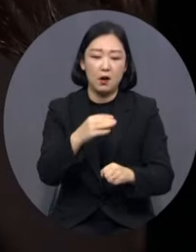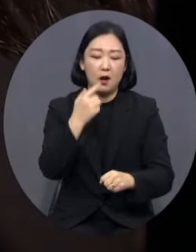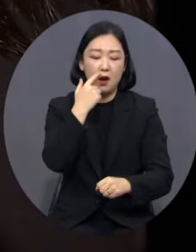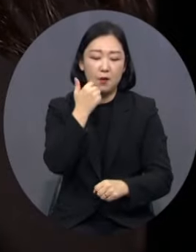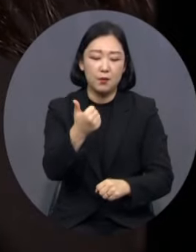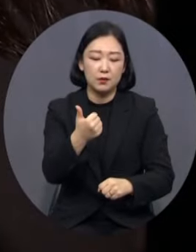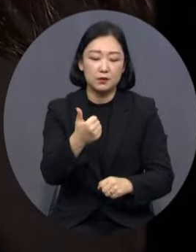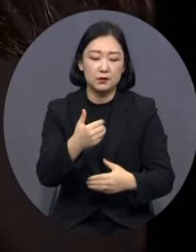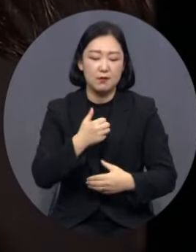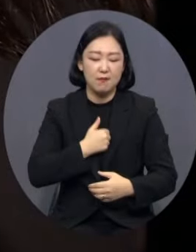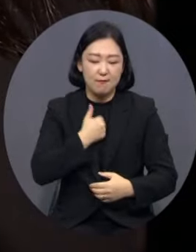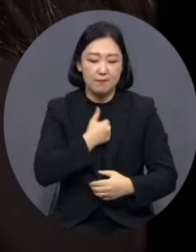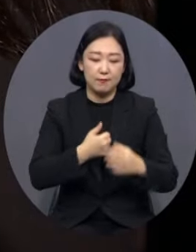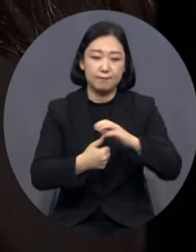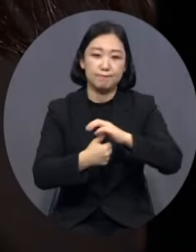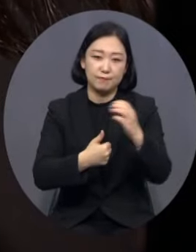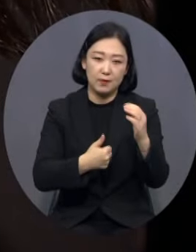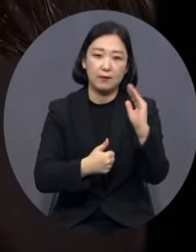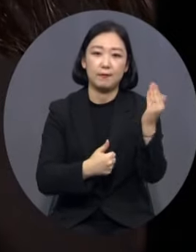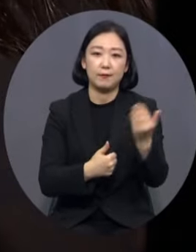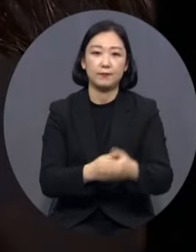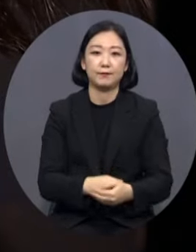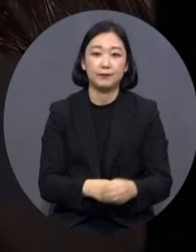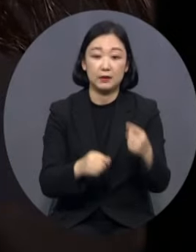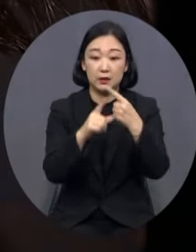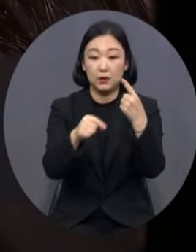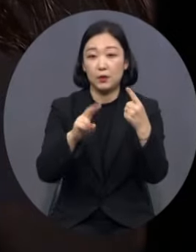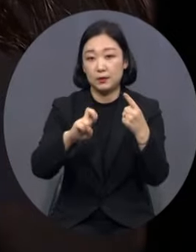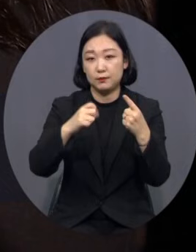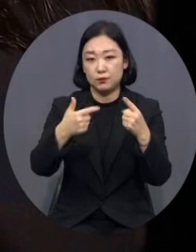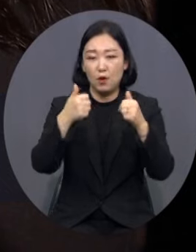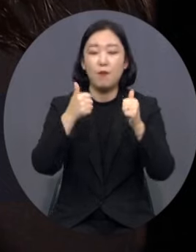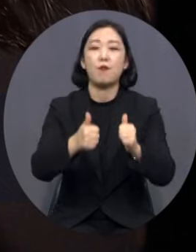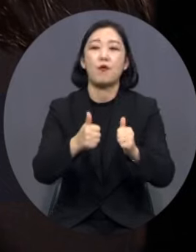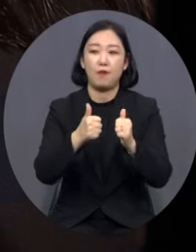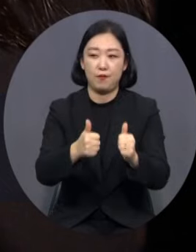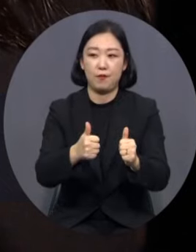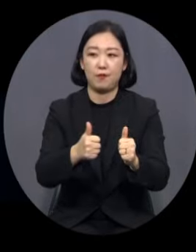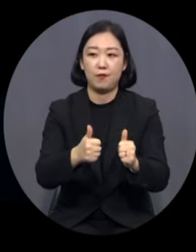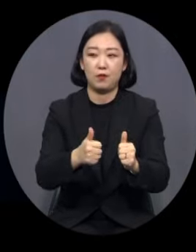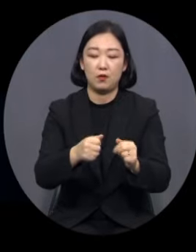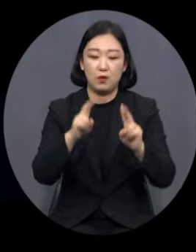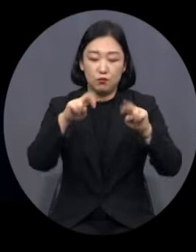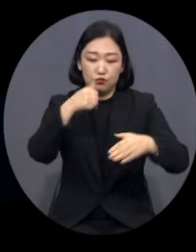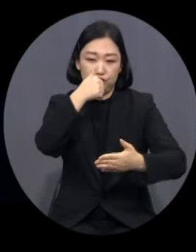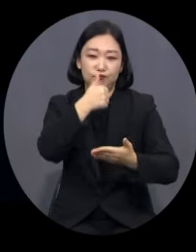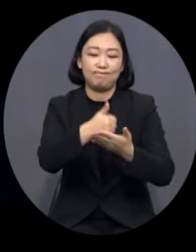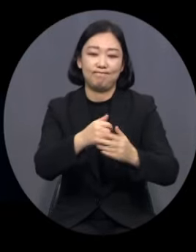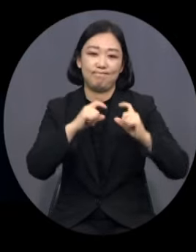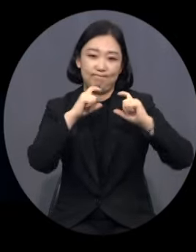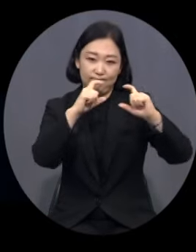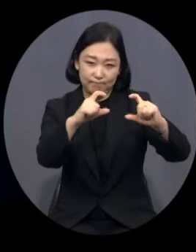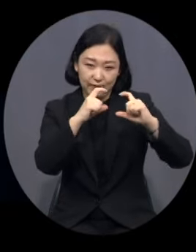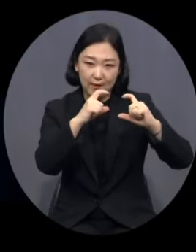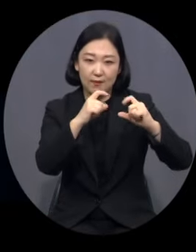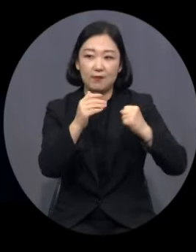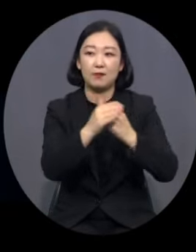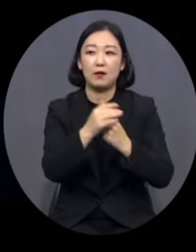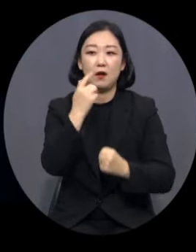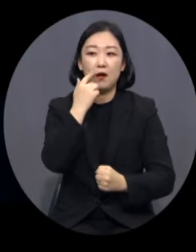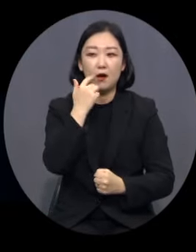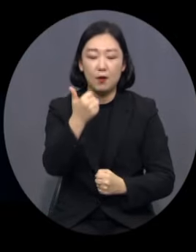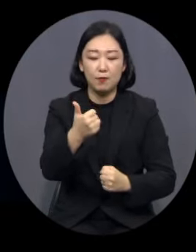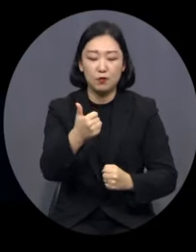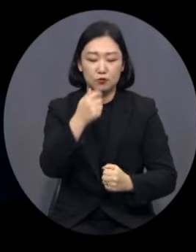내려놓게 됐습니다 지난 1월 26일 법원이 무죄 판결을 해서 아버지